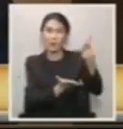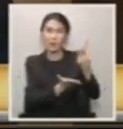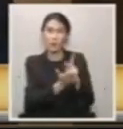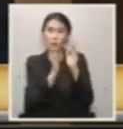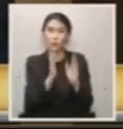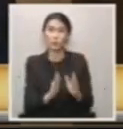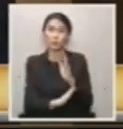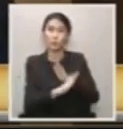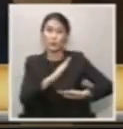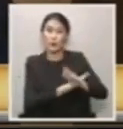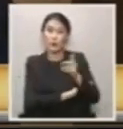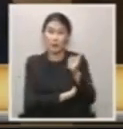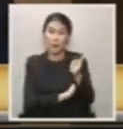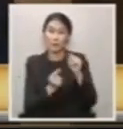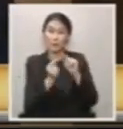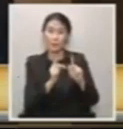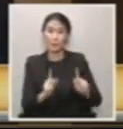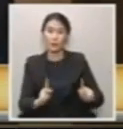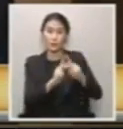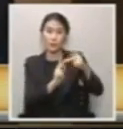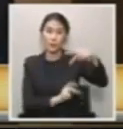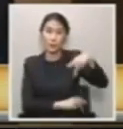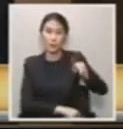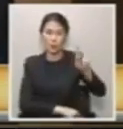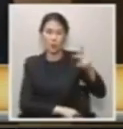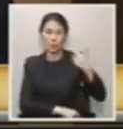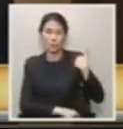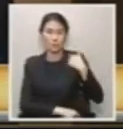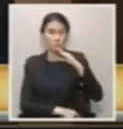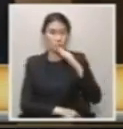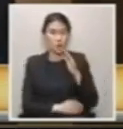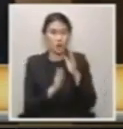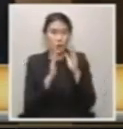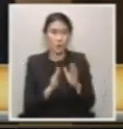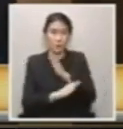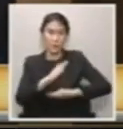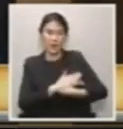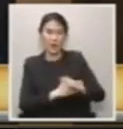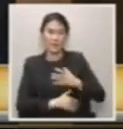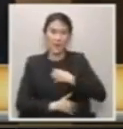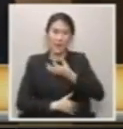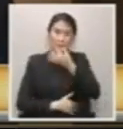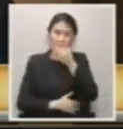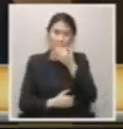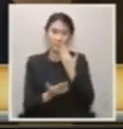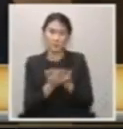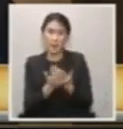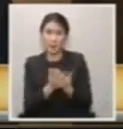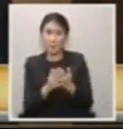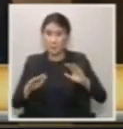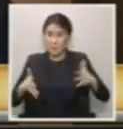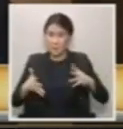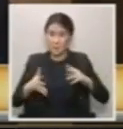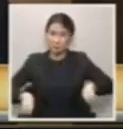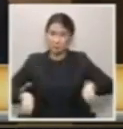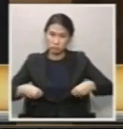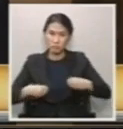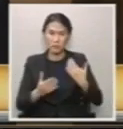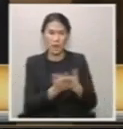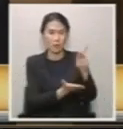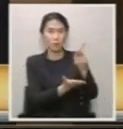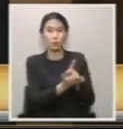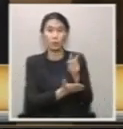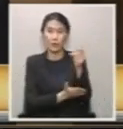นพิการได้จากกระทรวงการพัฒนาสังคมและความมั่นคงของมนุษย์นอกจากนั้นแล้วรัฐวิสาหกิจหลายแห่งก็